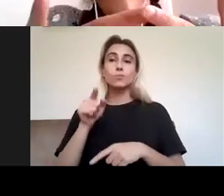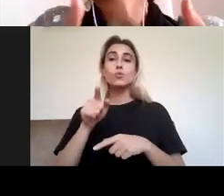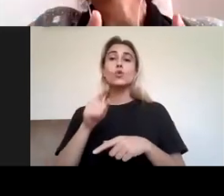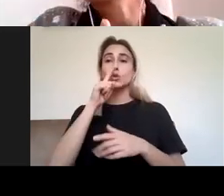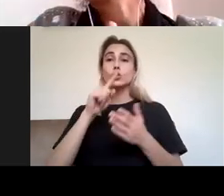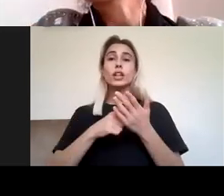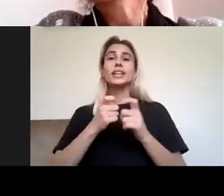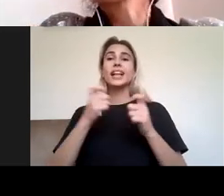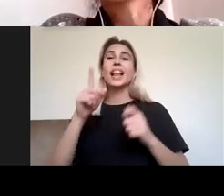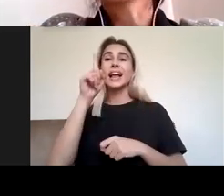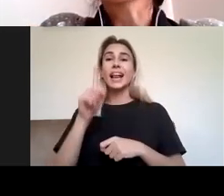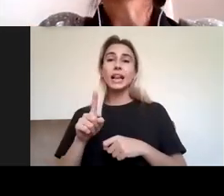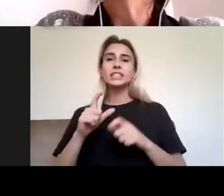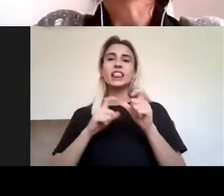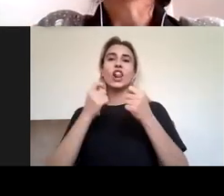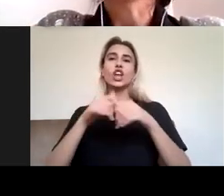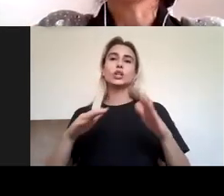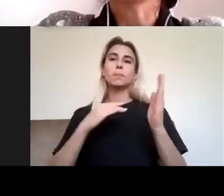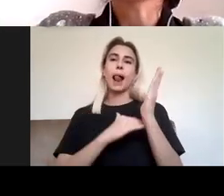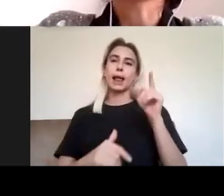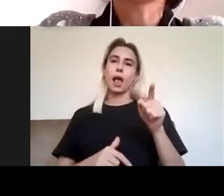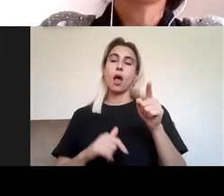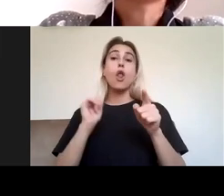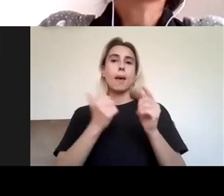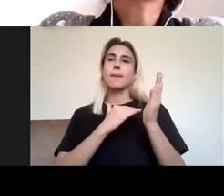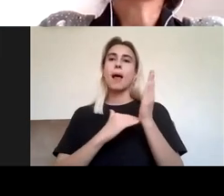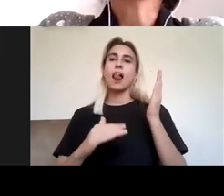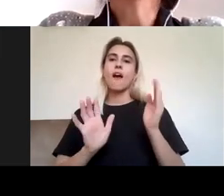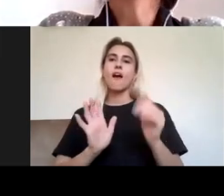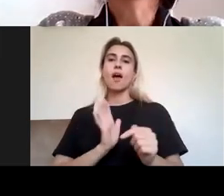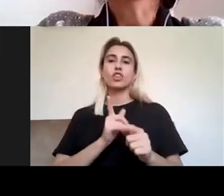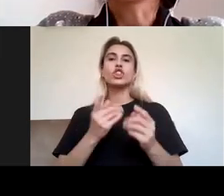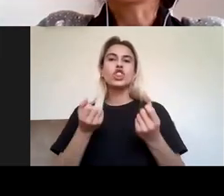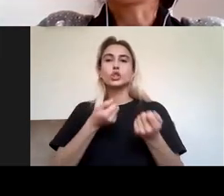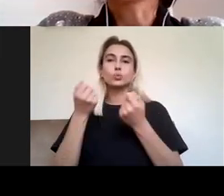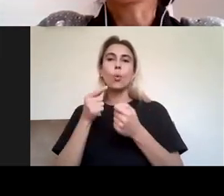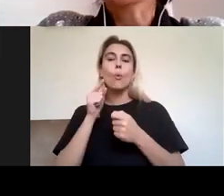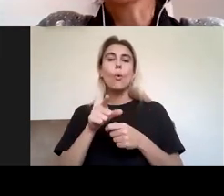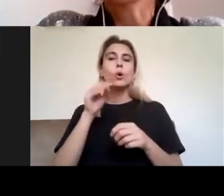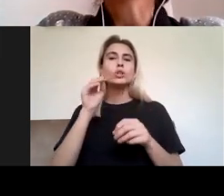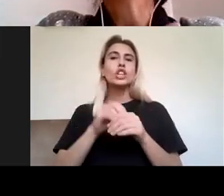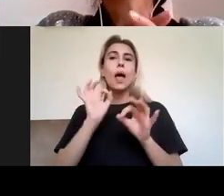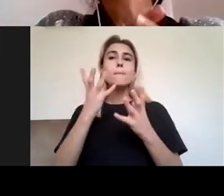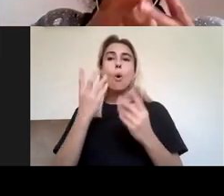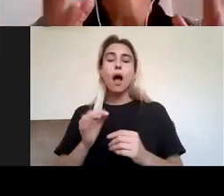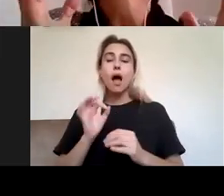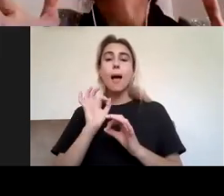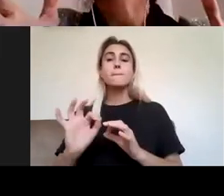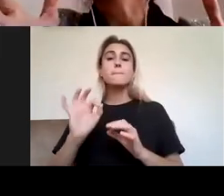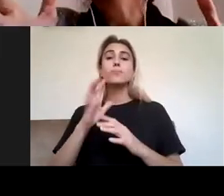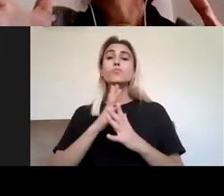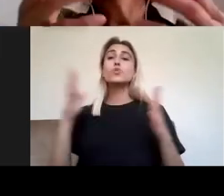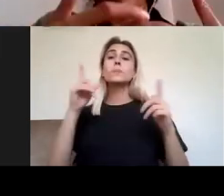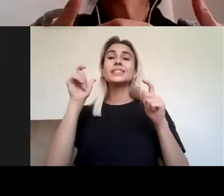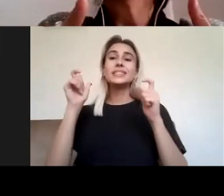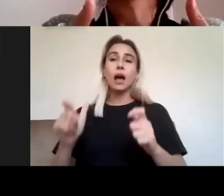ilk strateji belgesidir. Ve önemli bir belge niteliği taşıyor. Çünkü hem mevcut durumda değerlendirmelerle hem de çok büyük bir